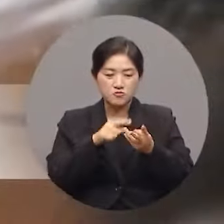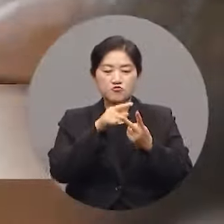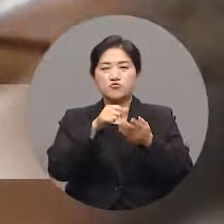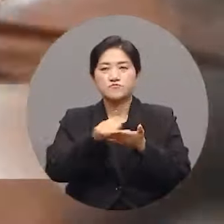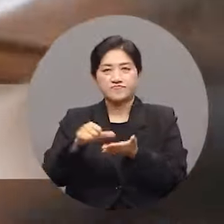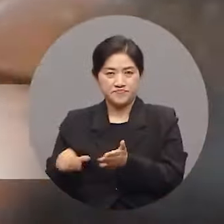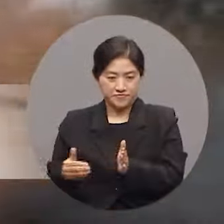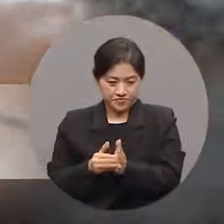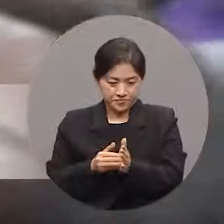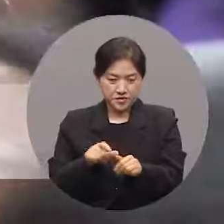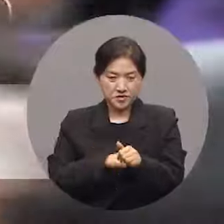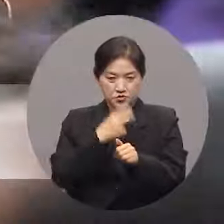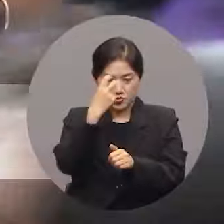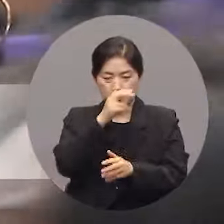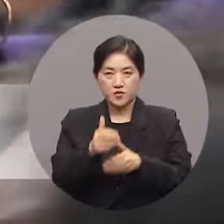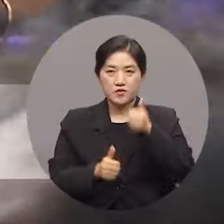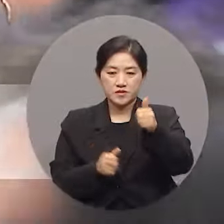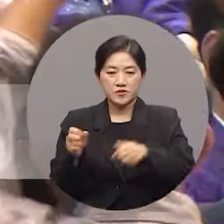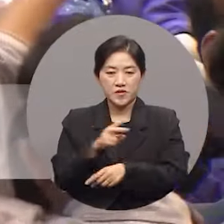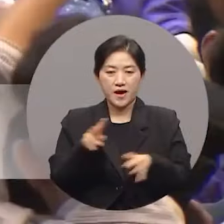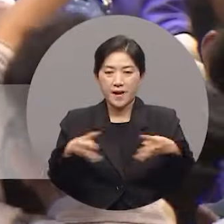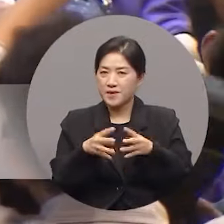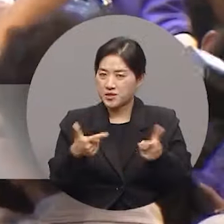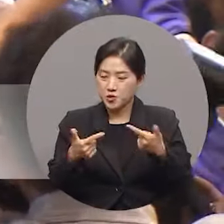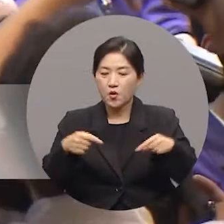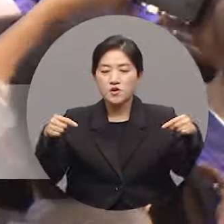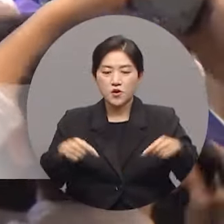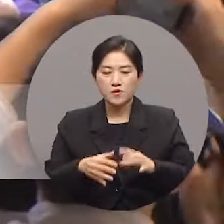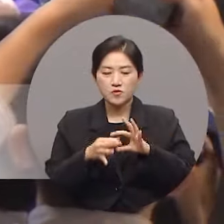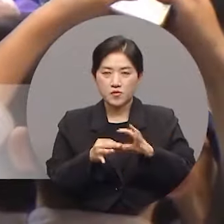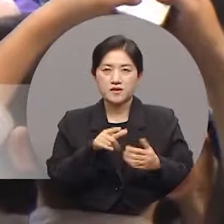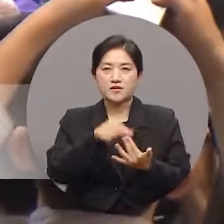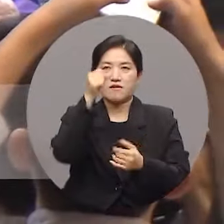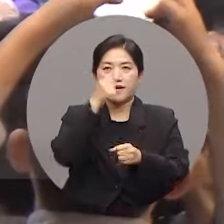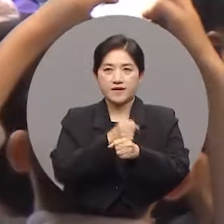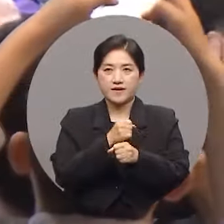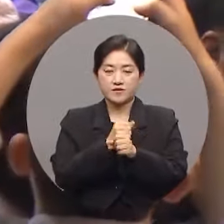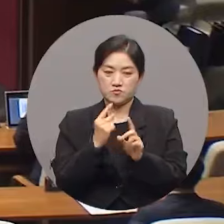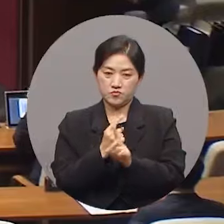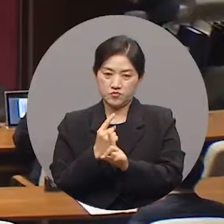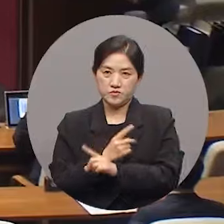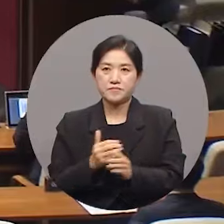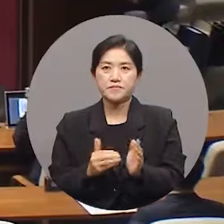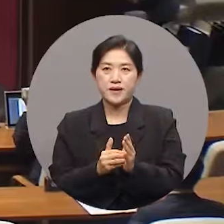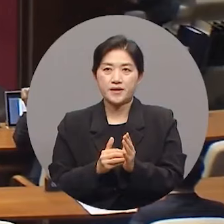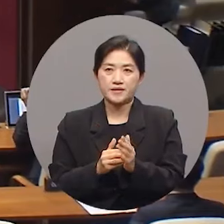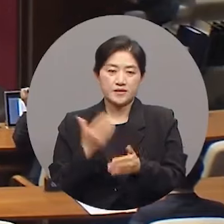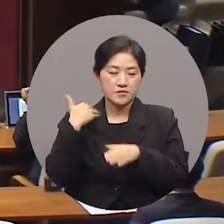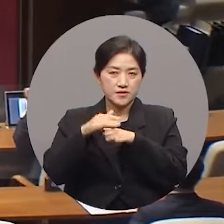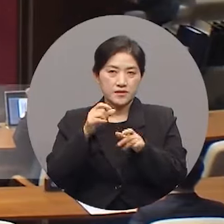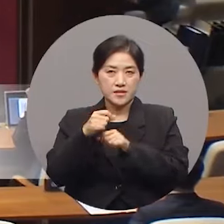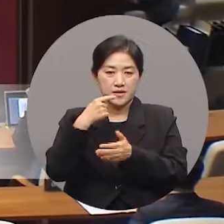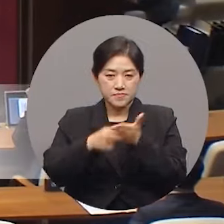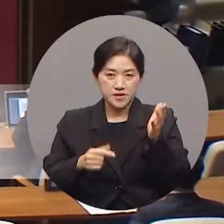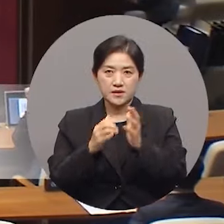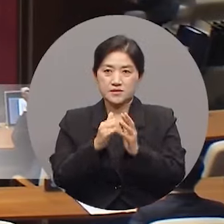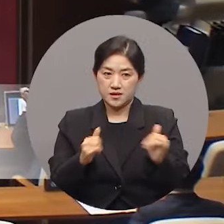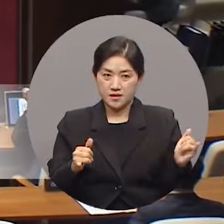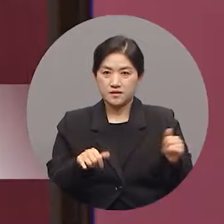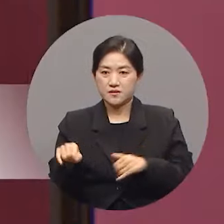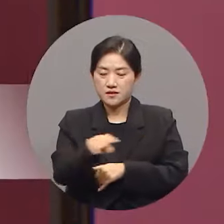삭제됐고 특조위 위원장은 여야 합의가 아닌 협의로 정할 수 있도록 수정됐습니다. 전세사기 피해자들에게